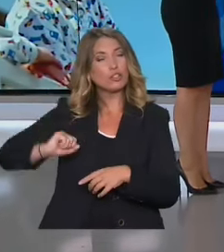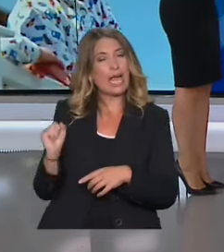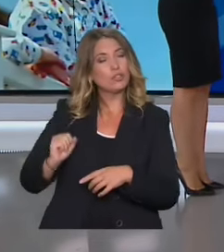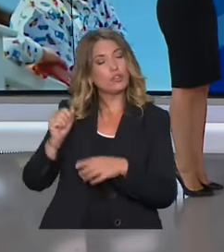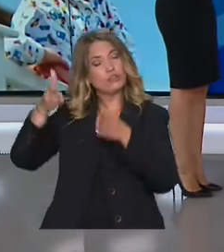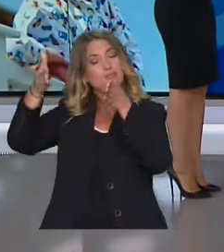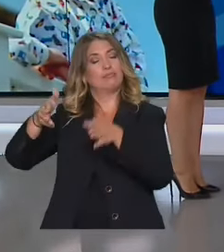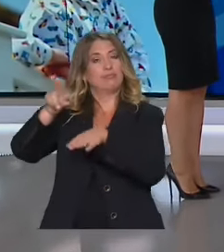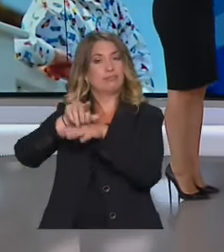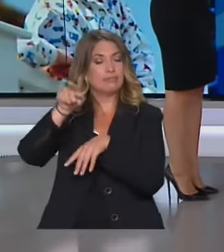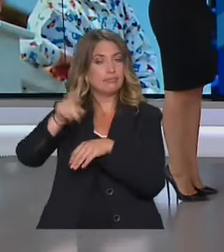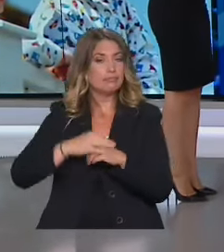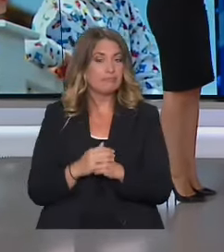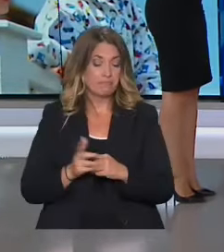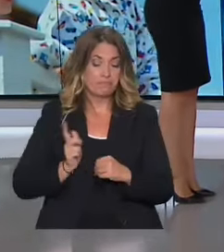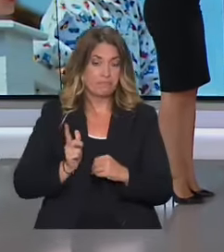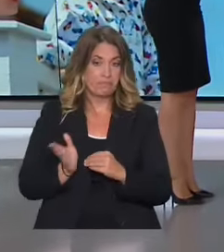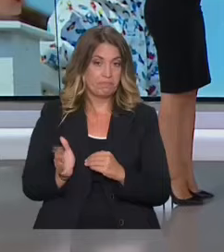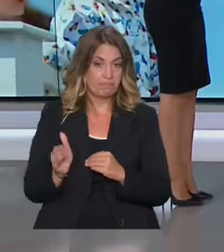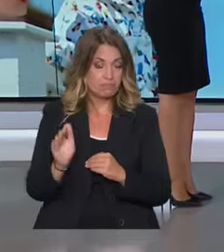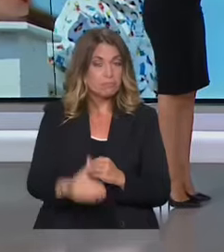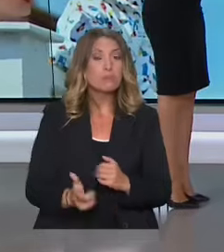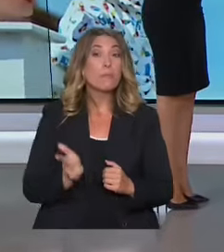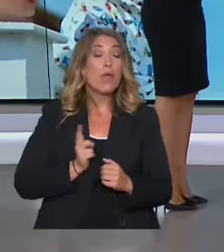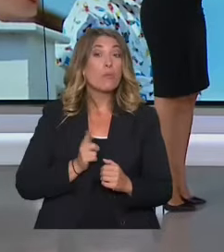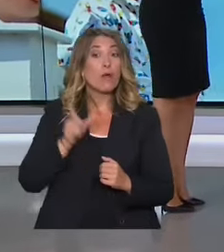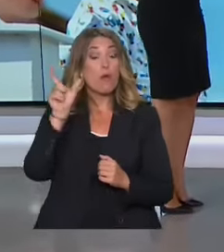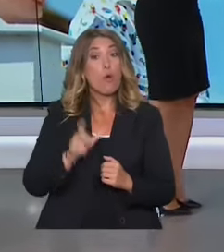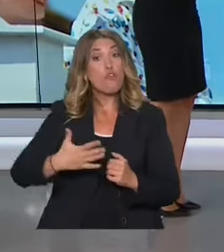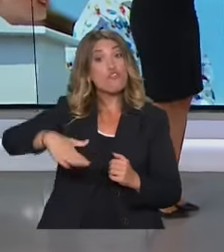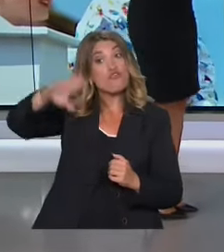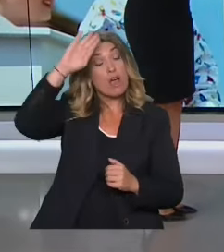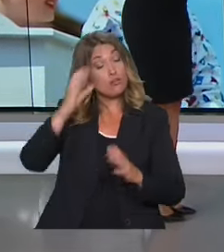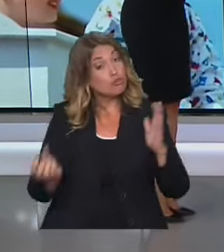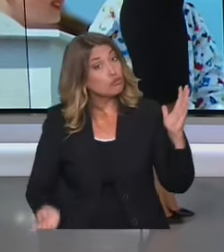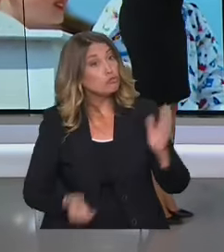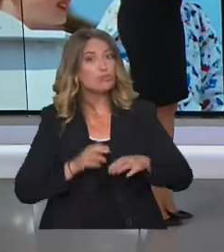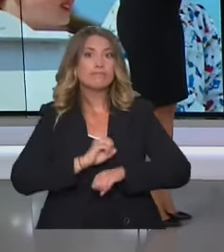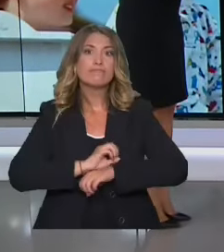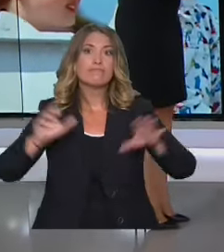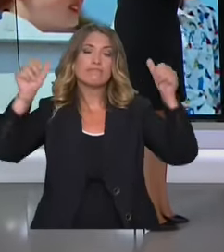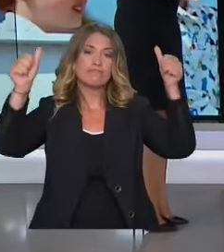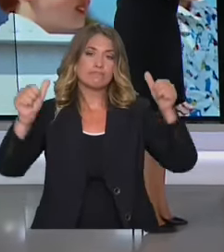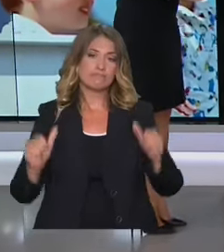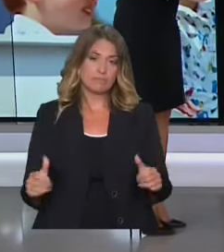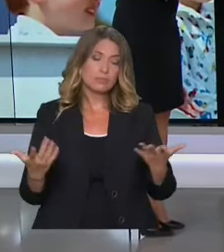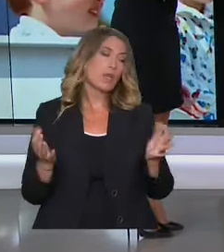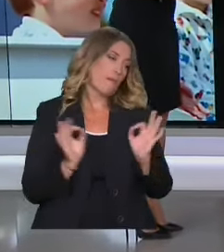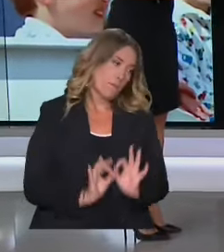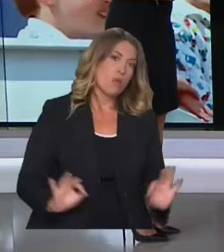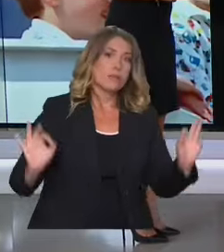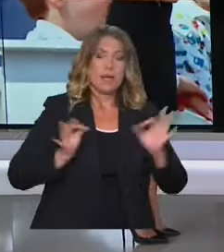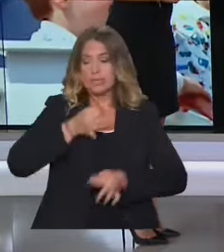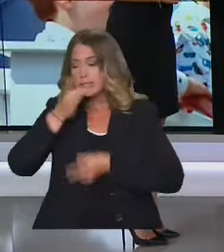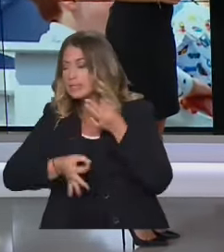Τις αμέσως επόμενες ώρες περιμένουμε το διάγγελμα του νέου βασιλιά της Βρετανίας. Ο ίδιος φαίνεται να ετοιμάζεται για αυτό το διάγγελμα, το